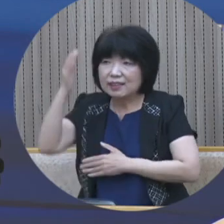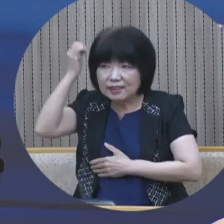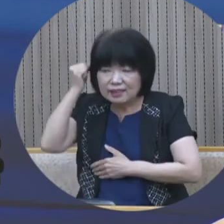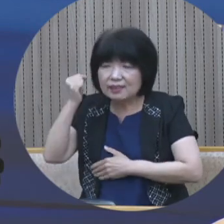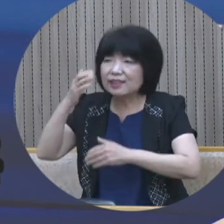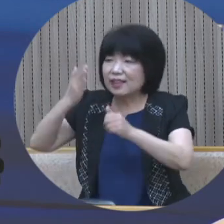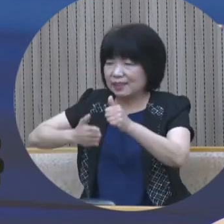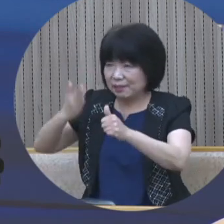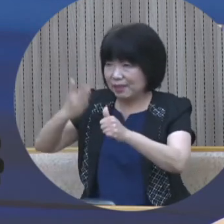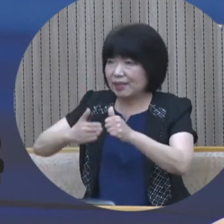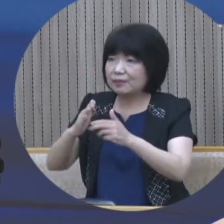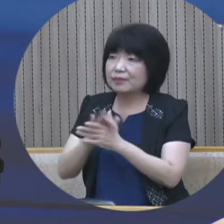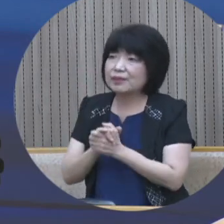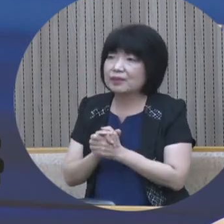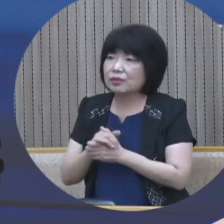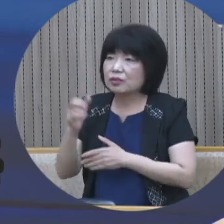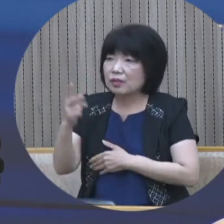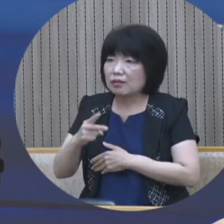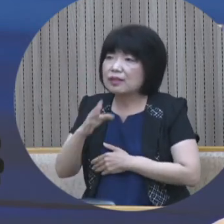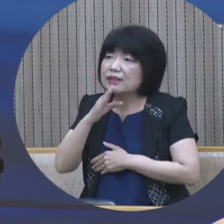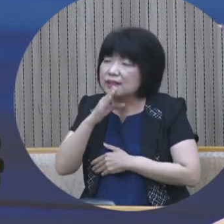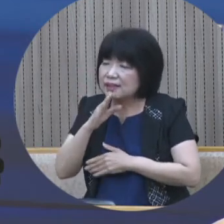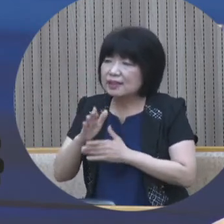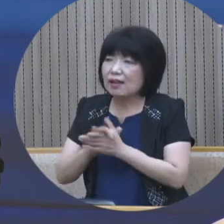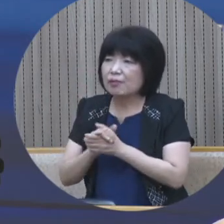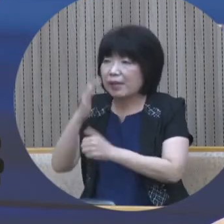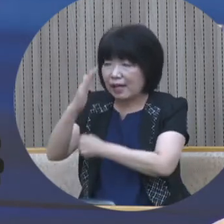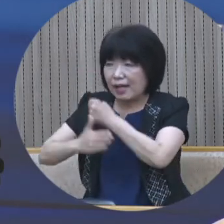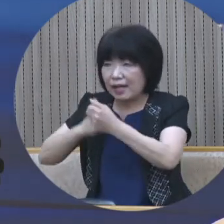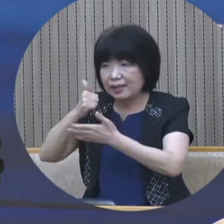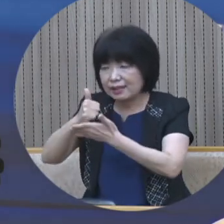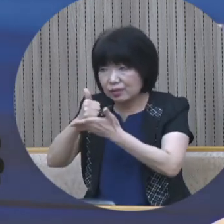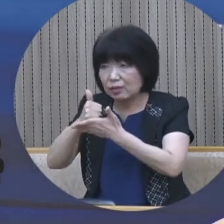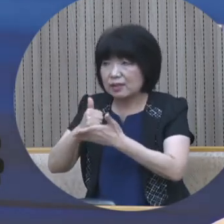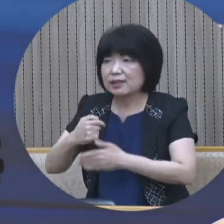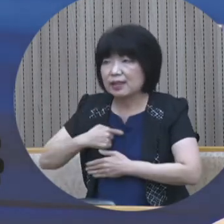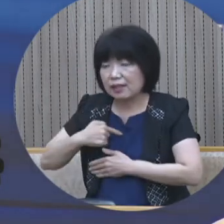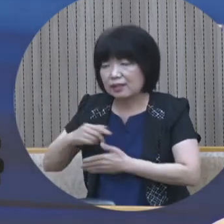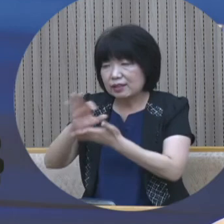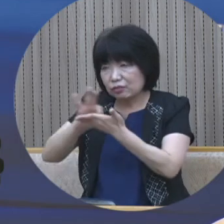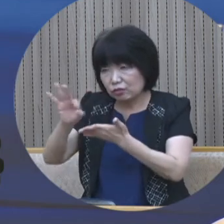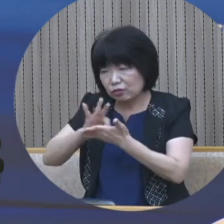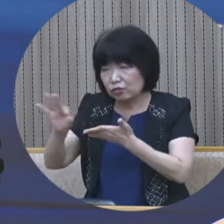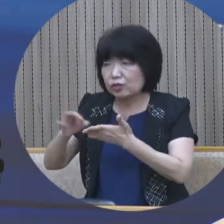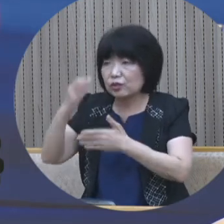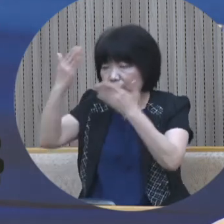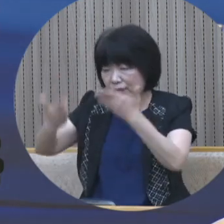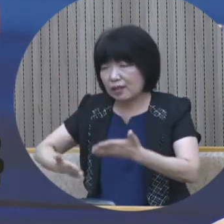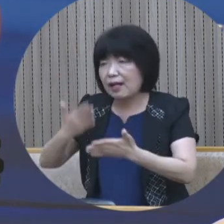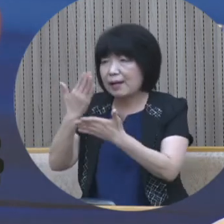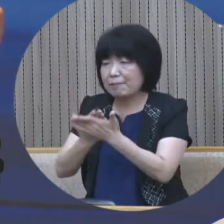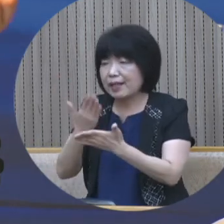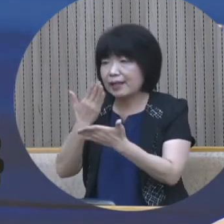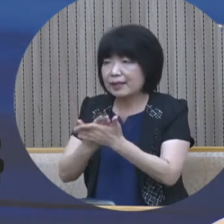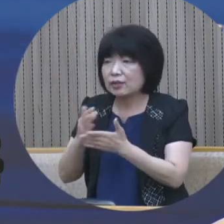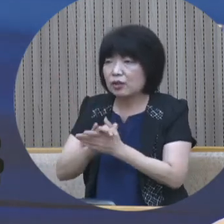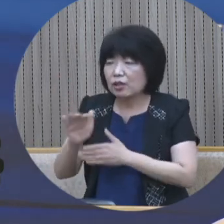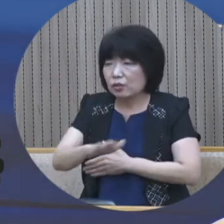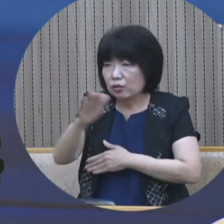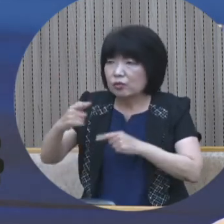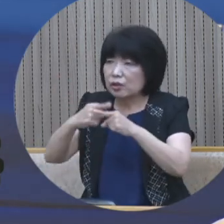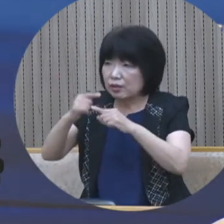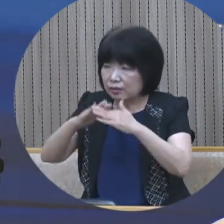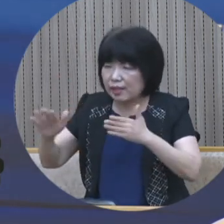기억하시기를 바랍니다. 그리고 실제로 하나님 나를 사용하여 주시옵소서. 우리